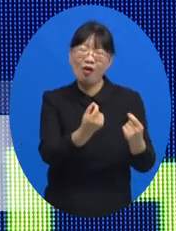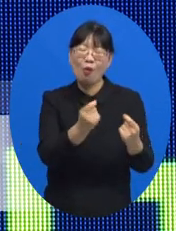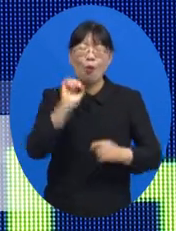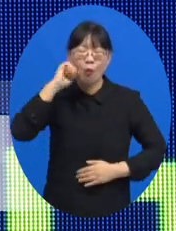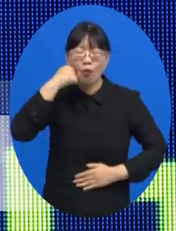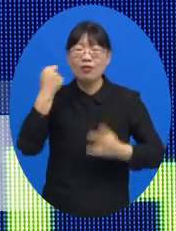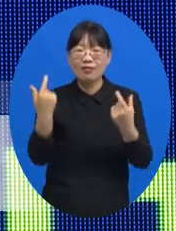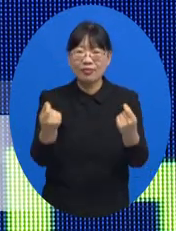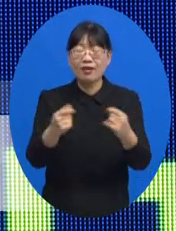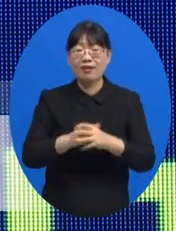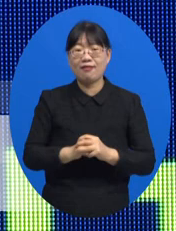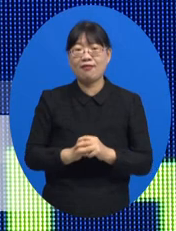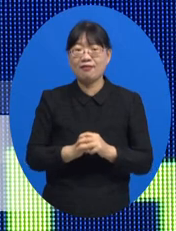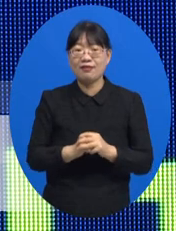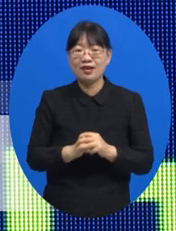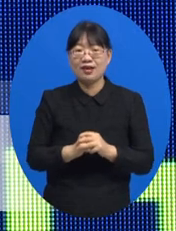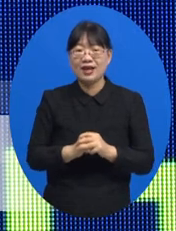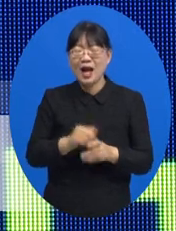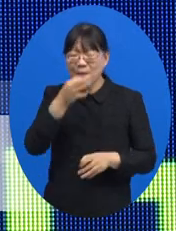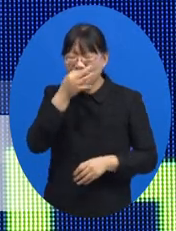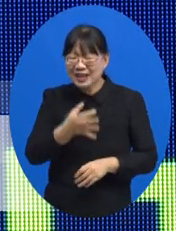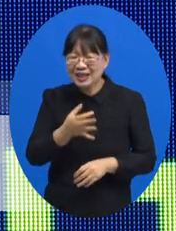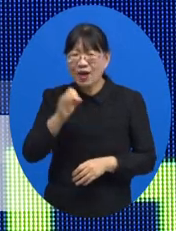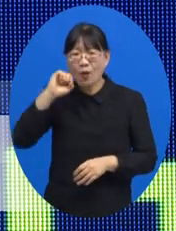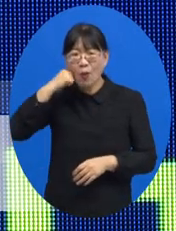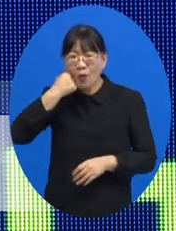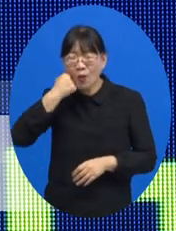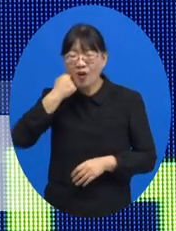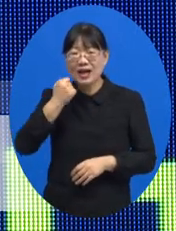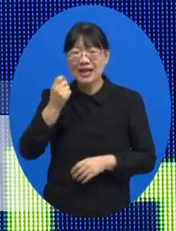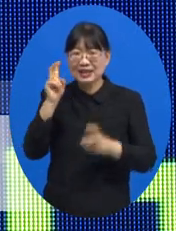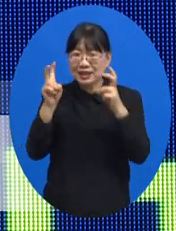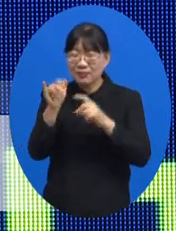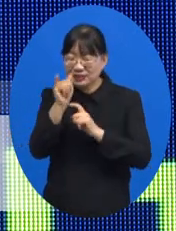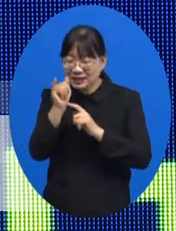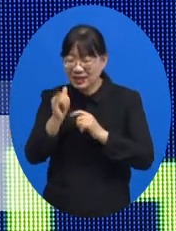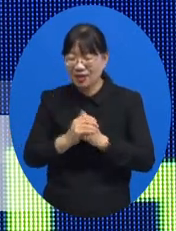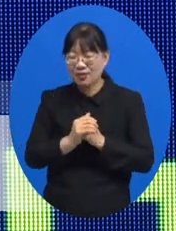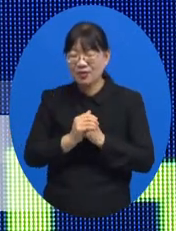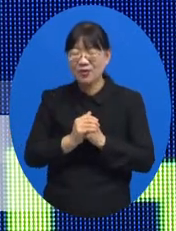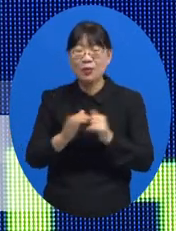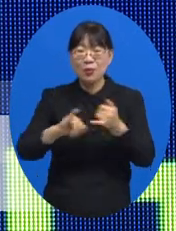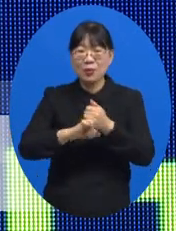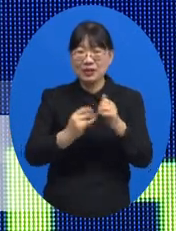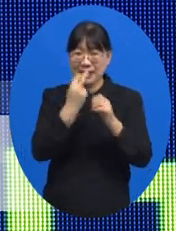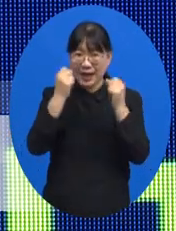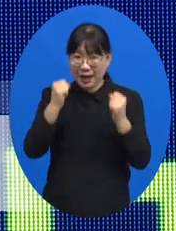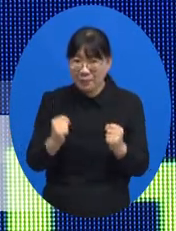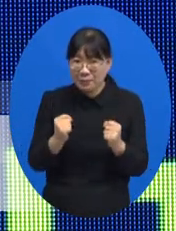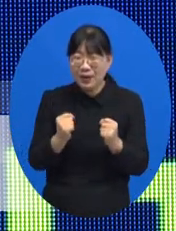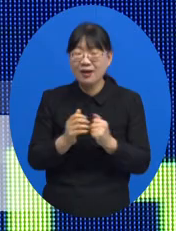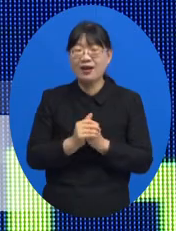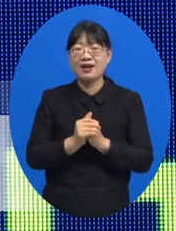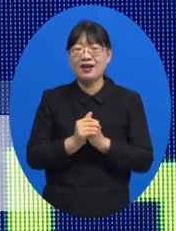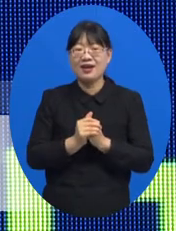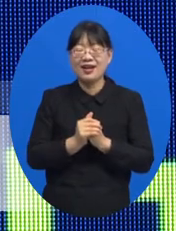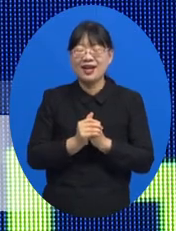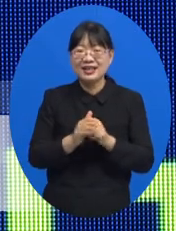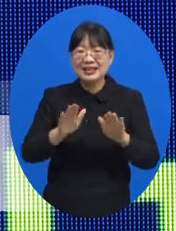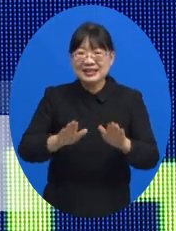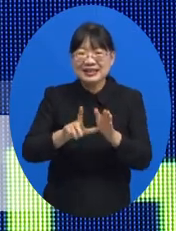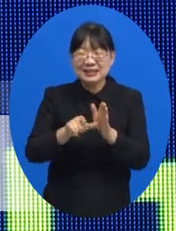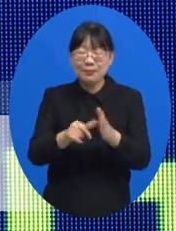겁니다 혹시 심들과 어려우시다고 하는 기업이 있다면 반드시 살아남으셔서이 터널을